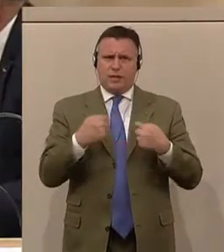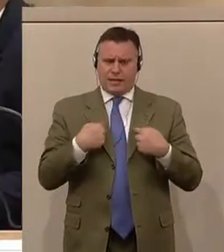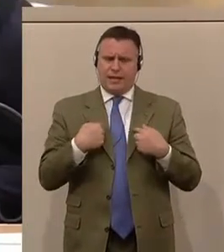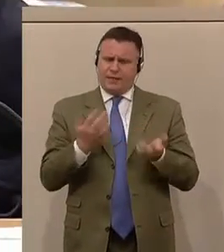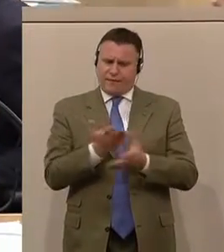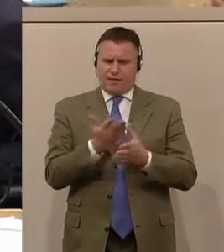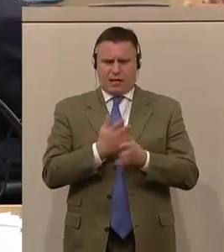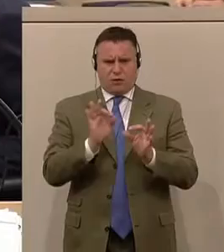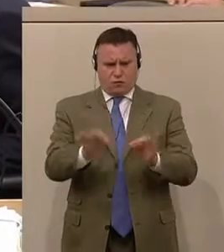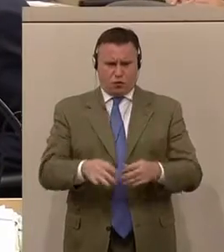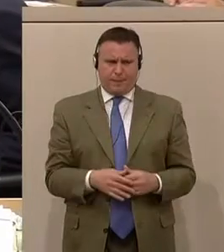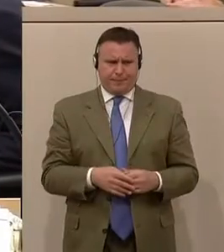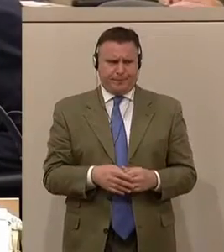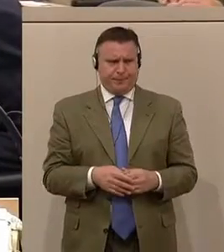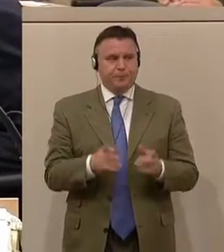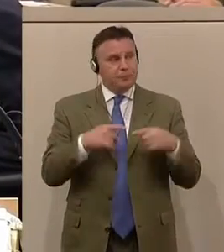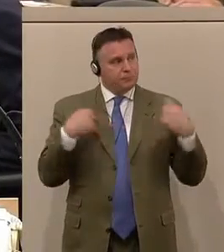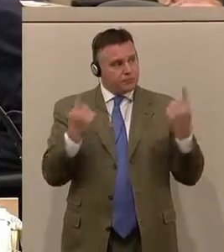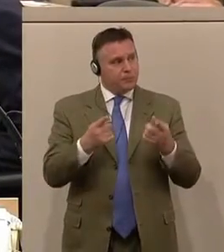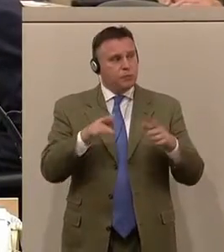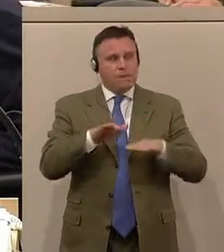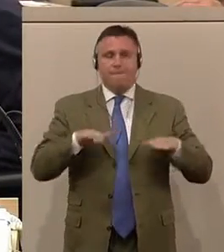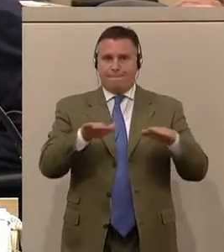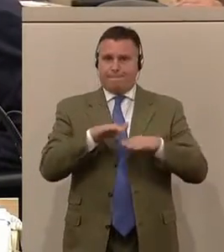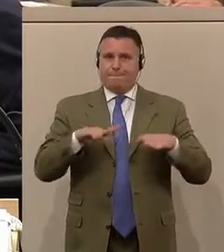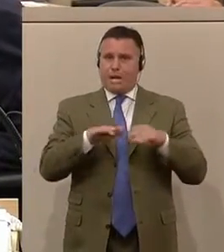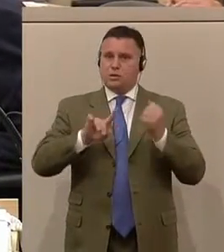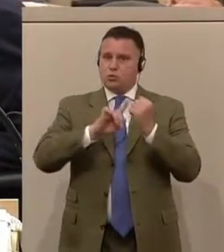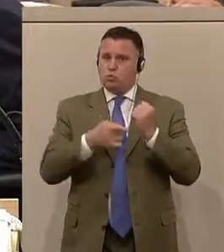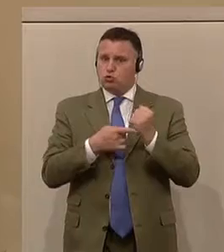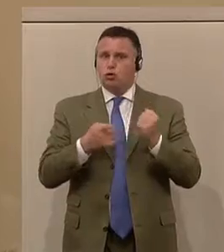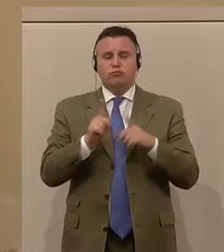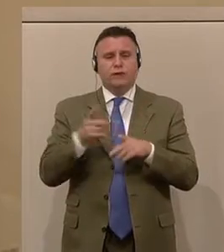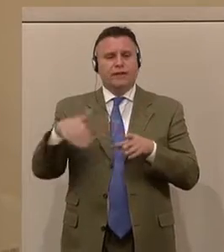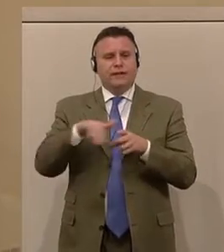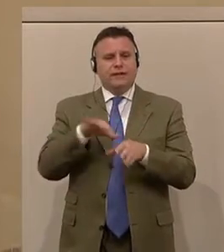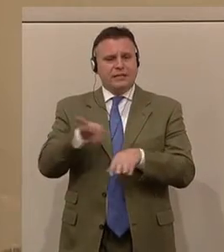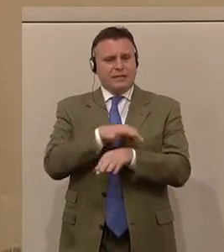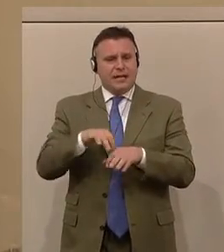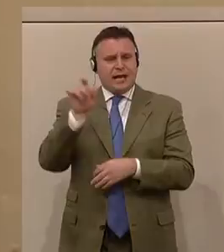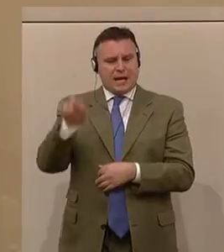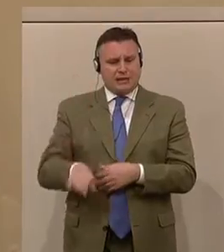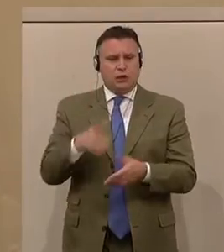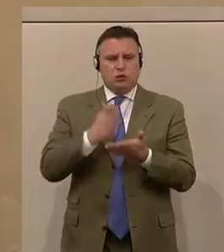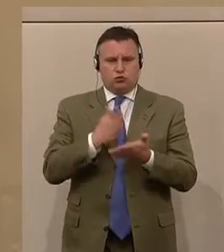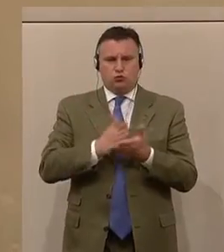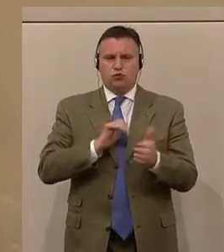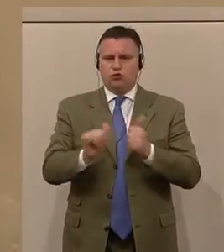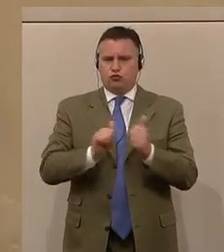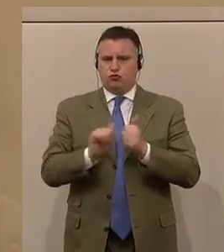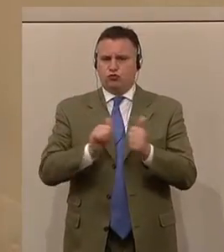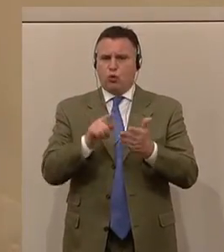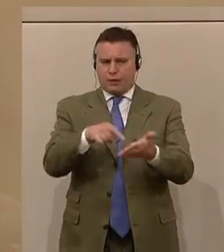dürfen. Es gibt eine Grundlage, die Basis für dieses Budget ist, wie es der Herr Vizekanzler uns im